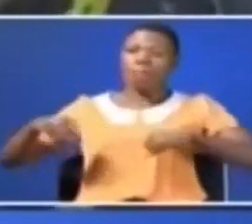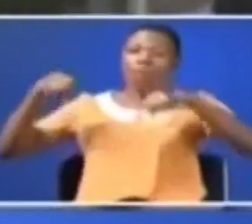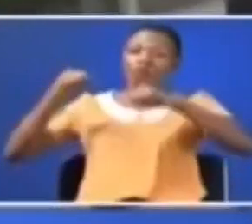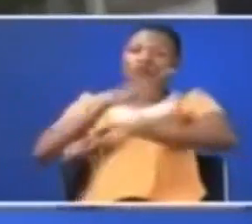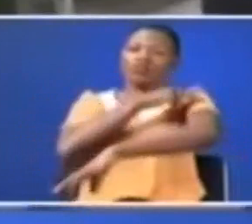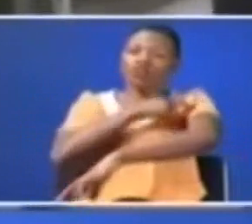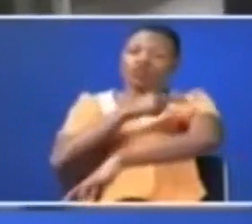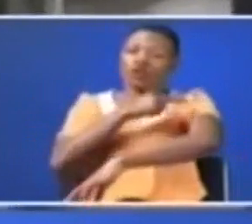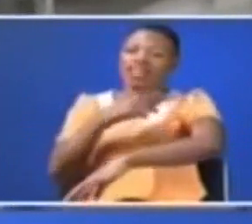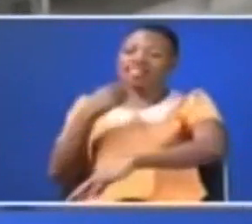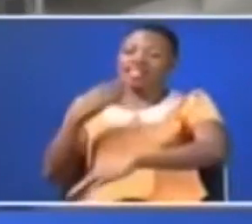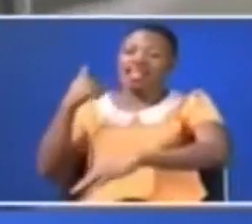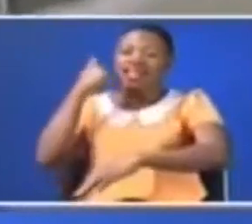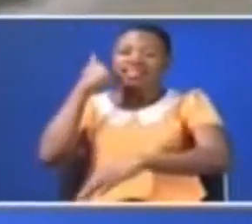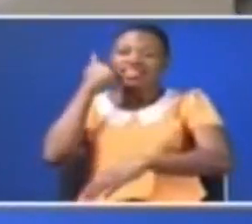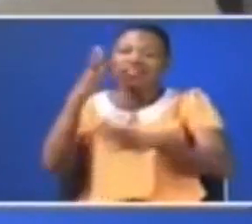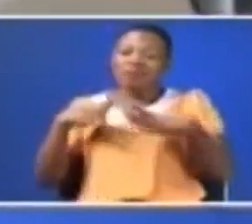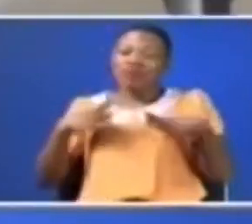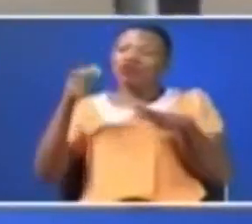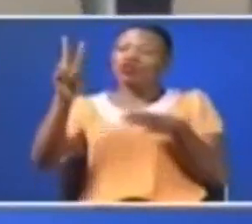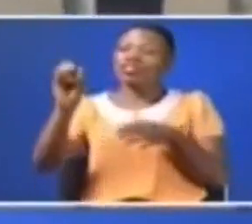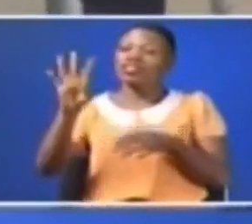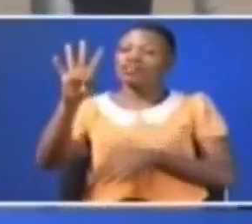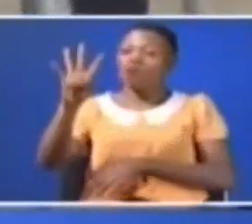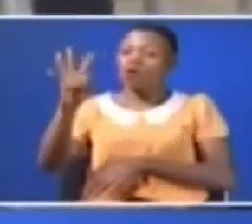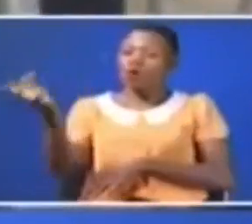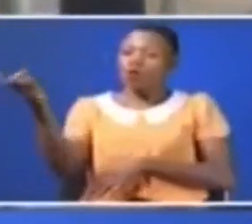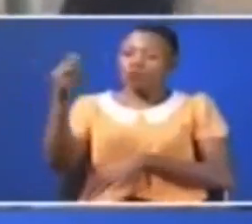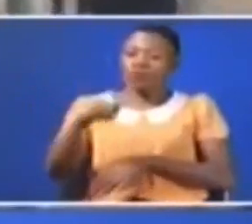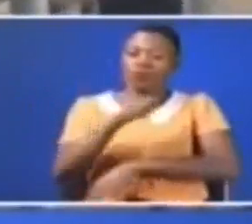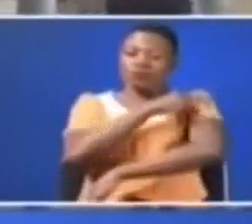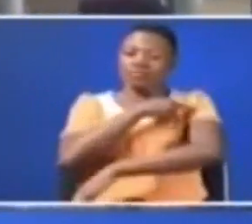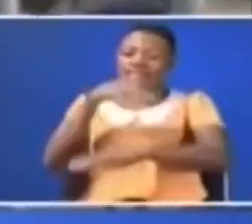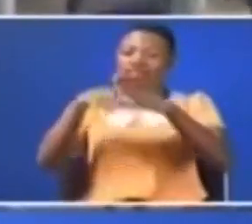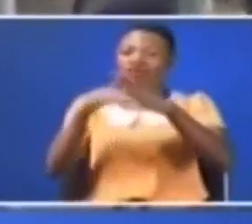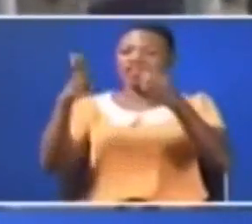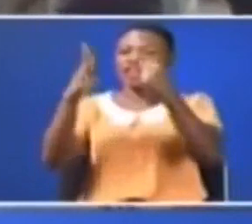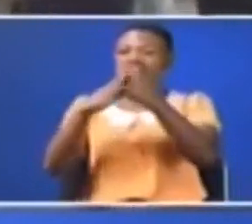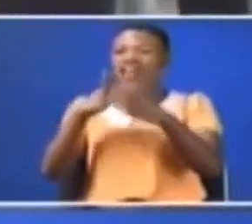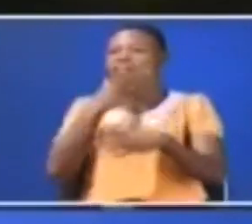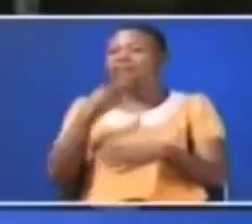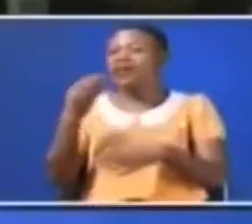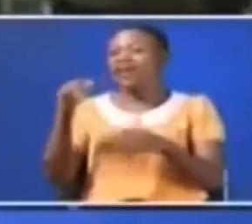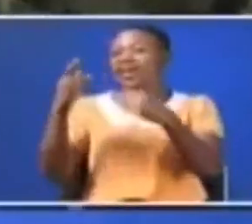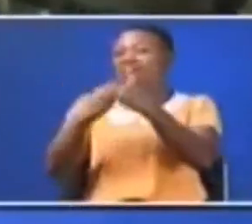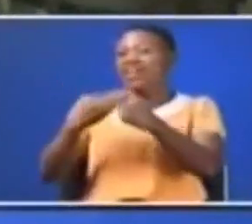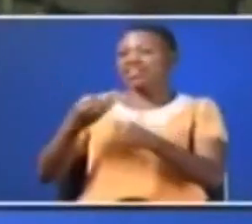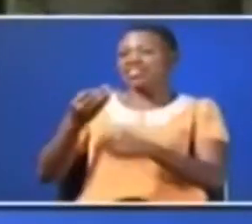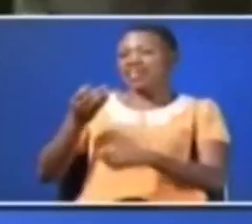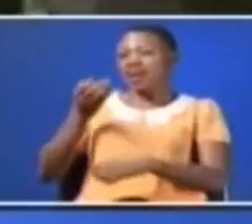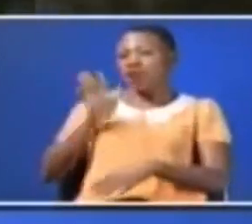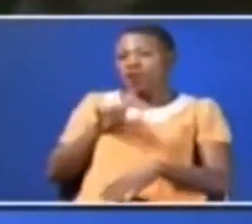Cheruiyot amesema wagonjwa 24 walipokelewa wakiwemo wanaume 9, wanawake 8 pamoja na watoto